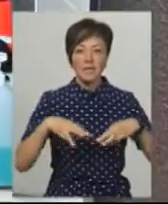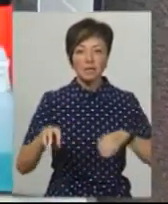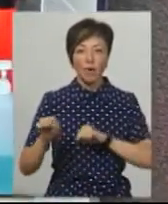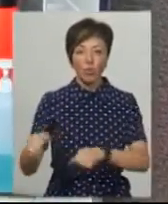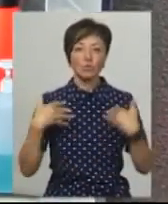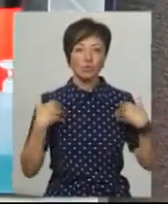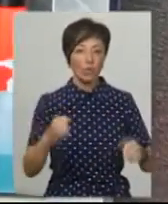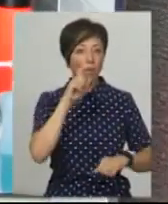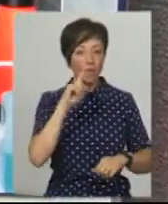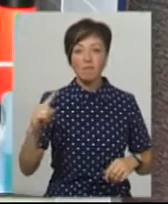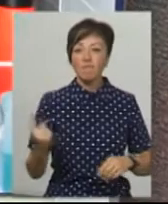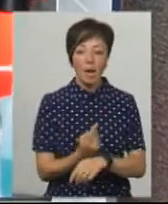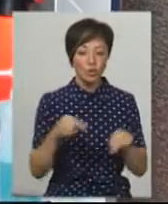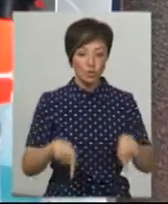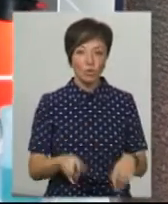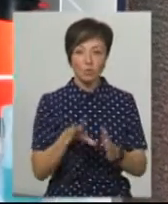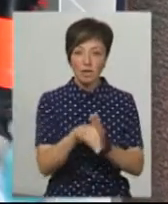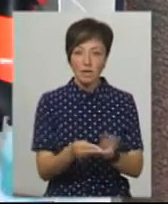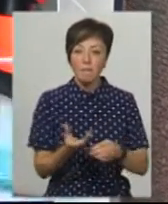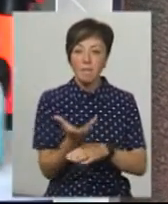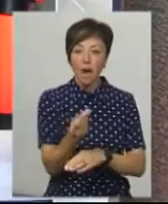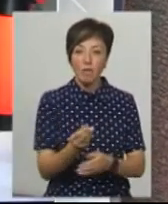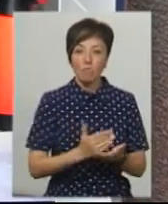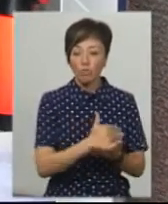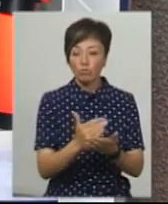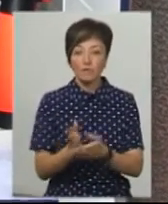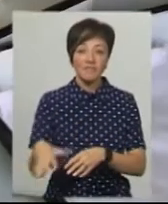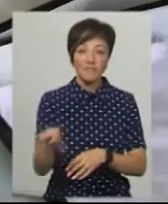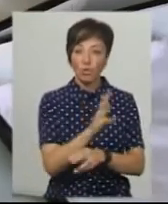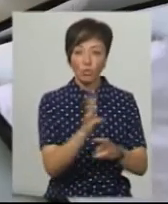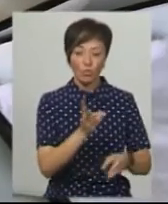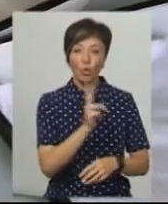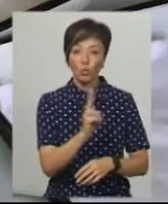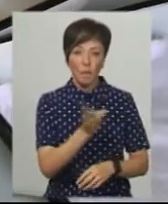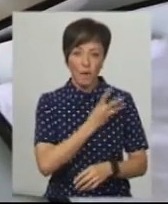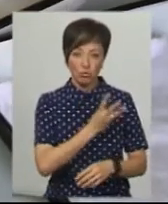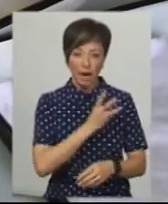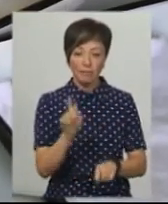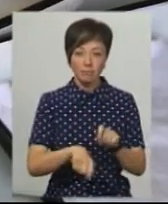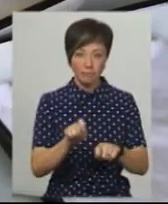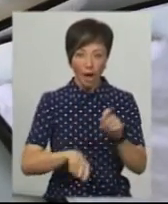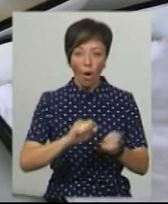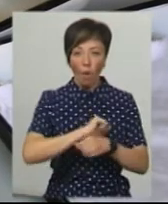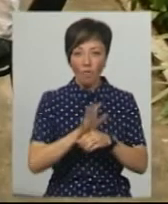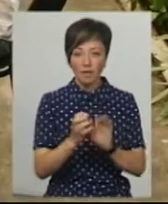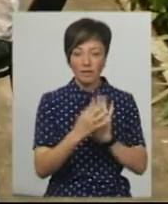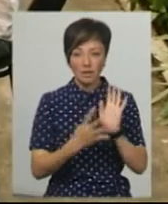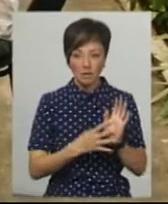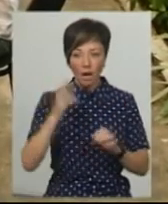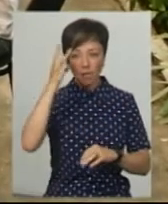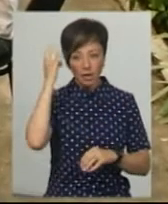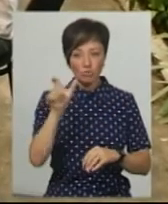здоров'я України. Вперше тут запроваджено платні послуги для усіх бажаючих з діагностування на COVID-19. Хмельничанин Влад вирішив